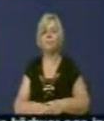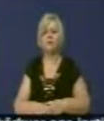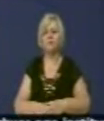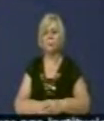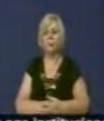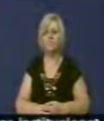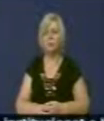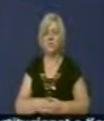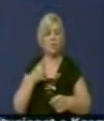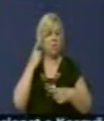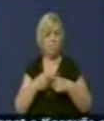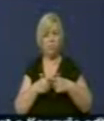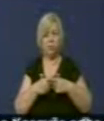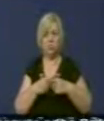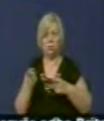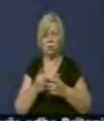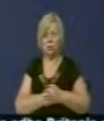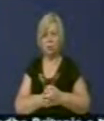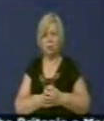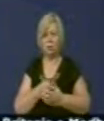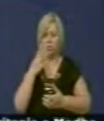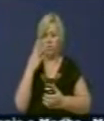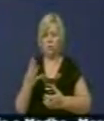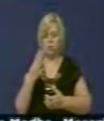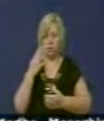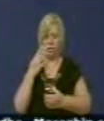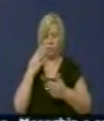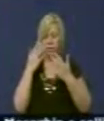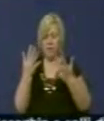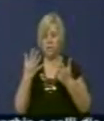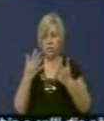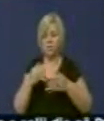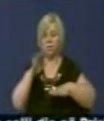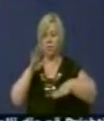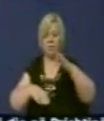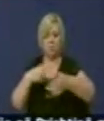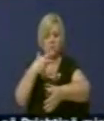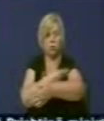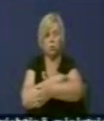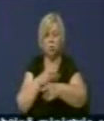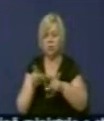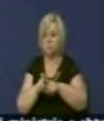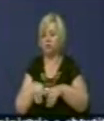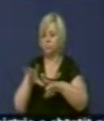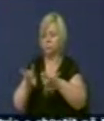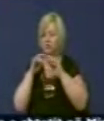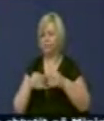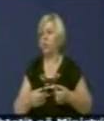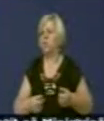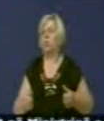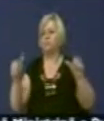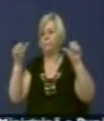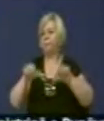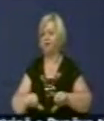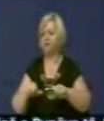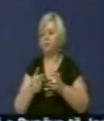Por korrupsioni, krimi organizuar e ai luftës dhe kontrabanda në Kosovë ndodhin për brenda sistemit dhe sidomos